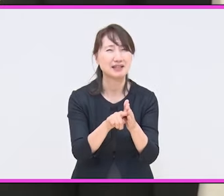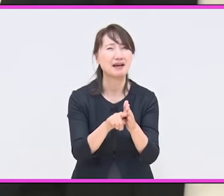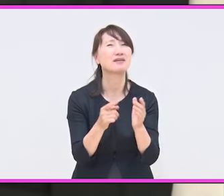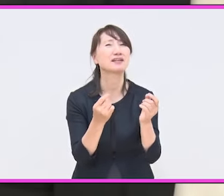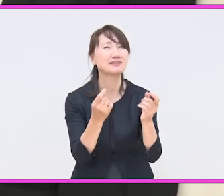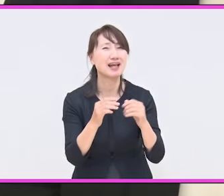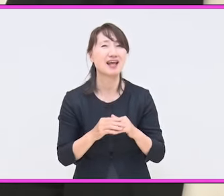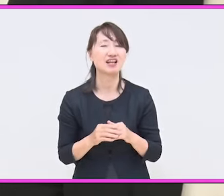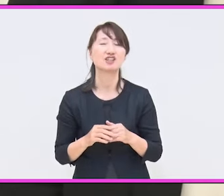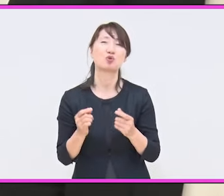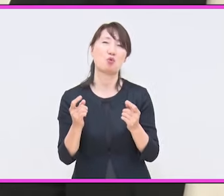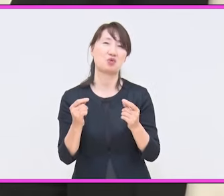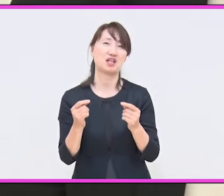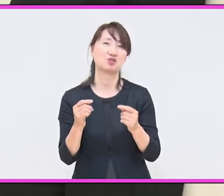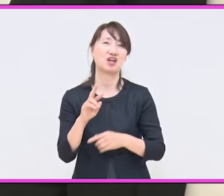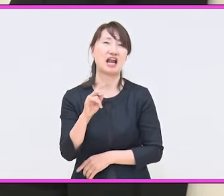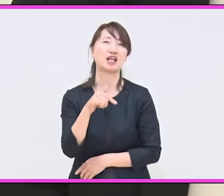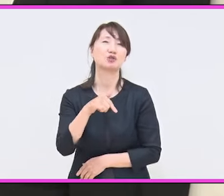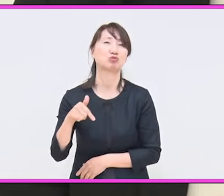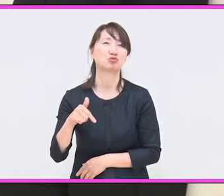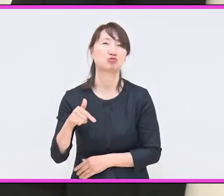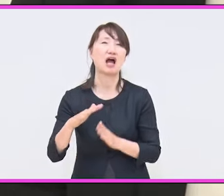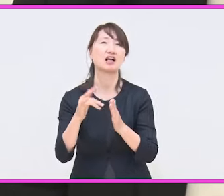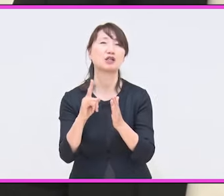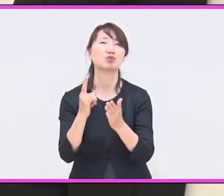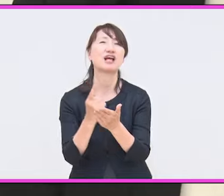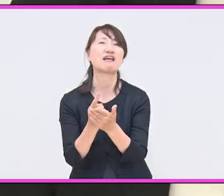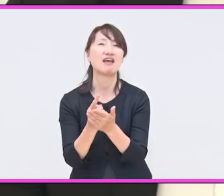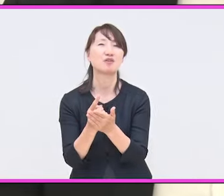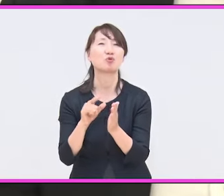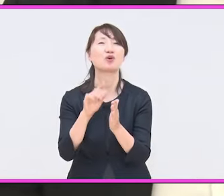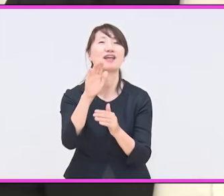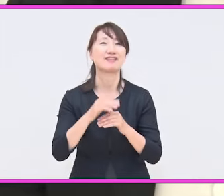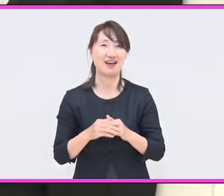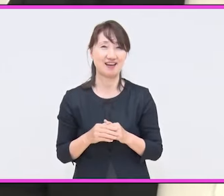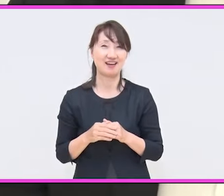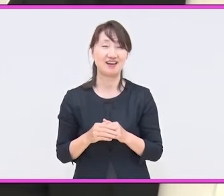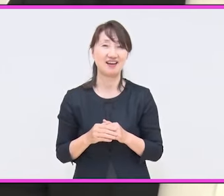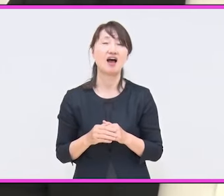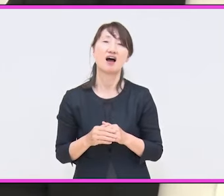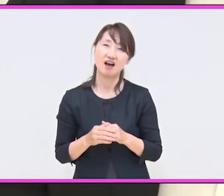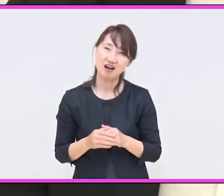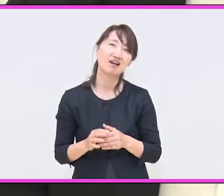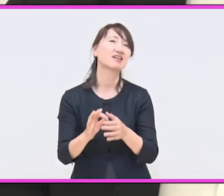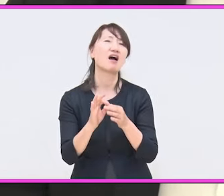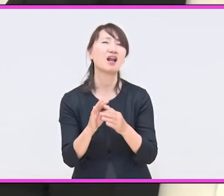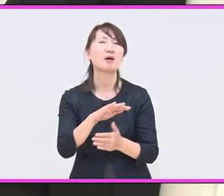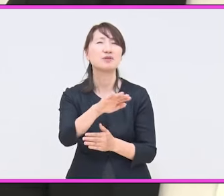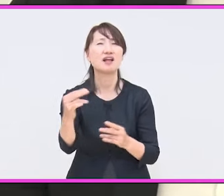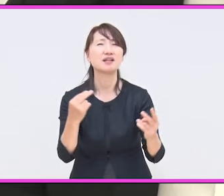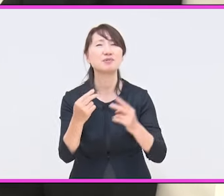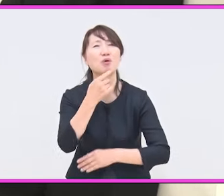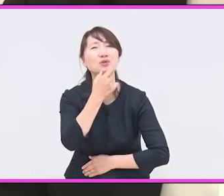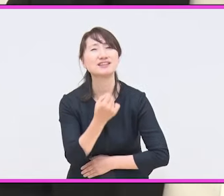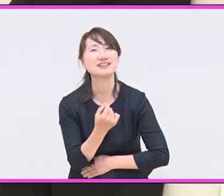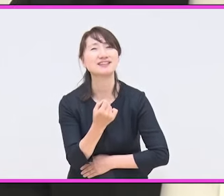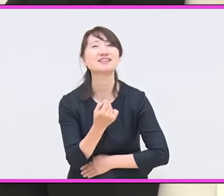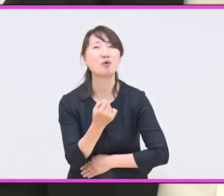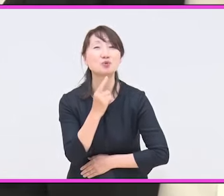っていうとこありますからね。 はい、 うん、 だからこそもうみんなに見てもらいたいという共感もあるんでしょうけれども